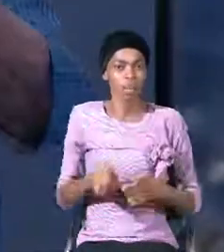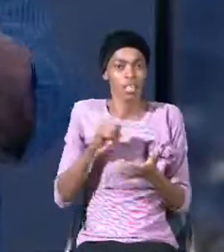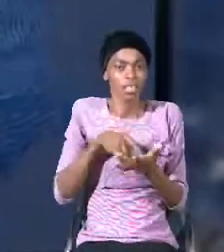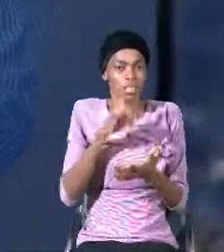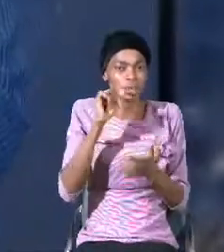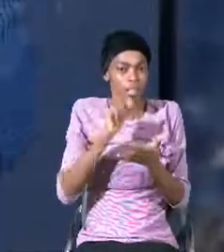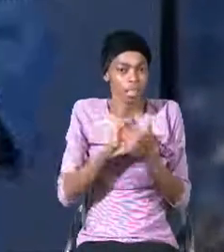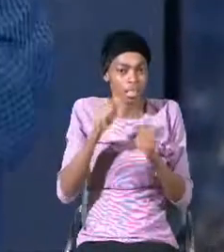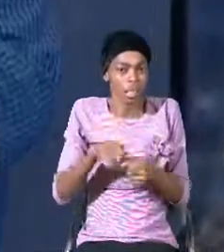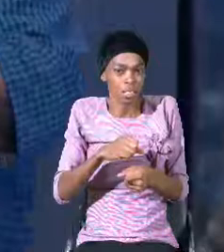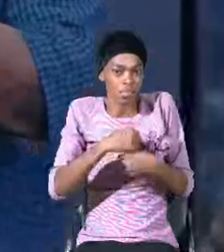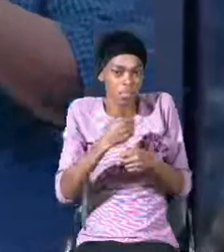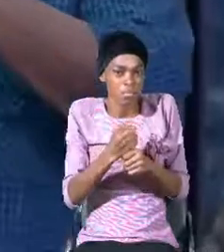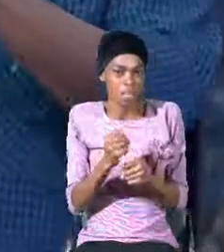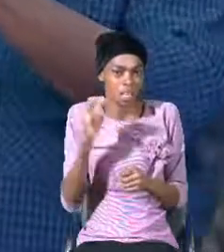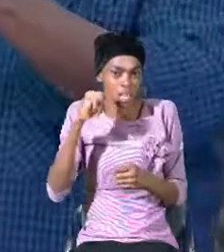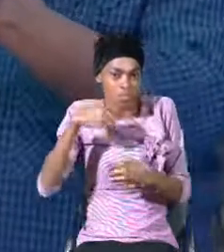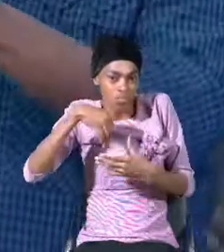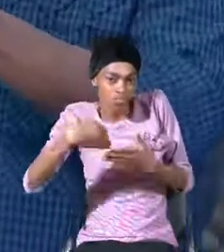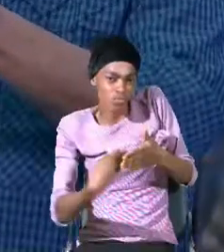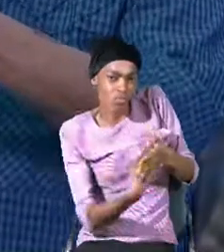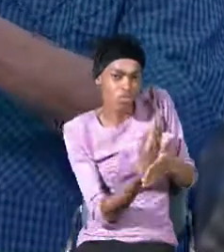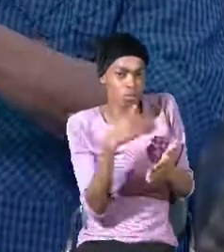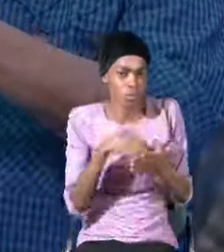celui qui peut encore le recréer,